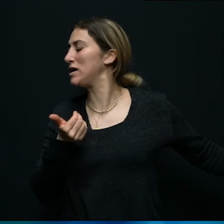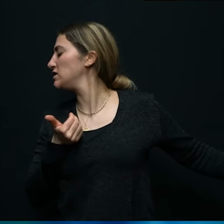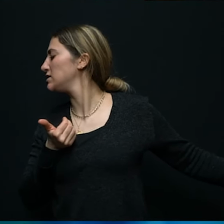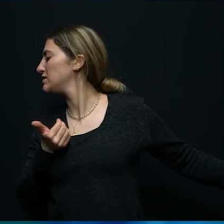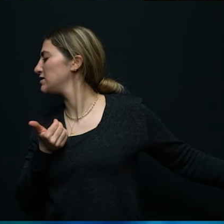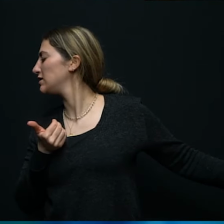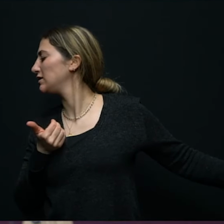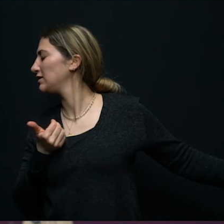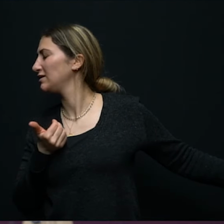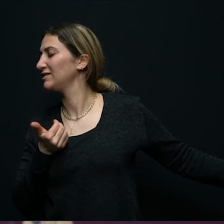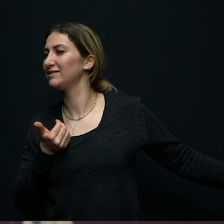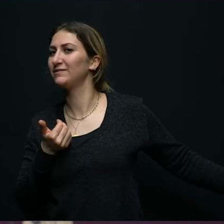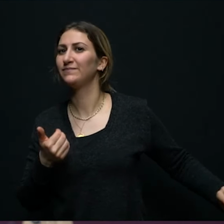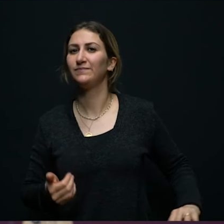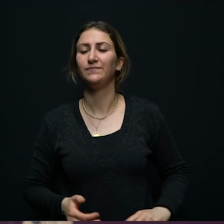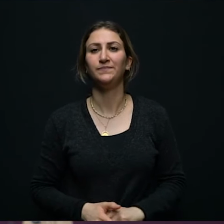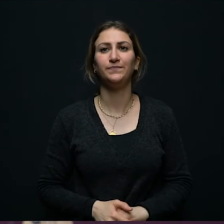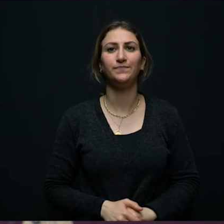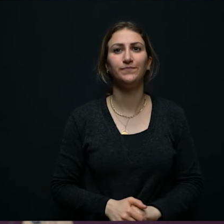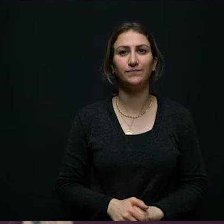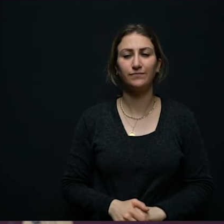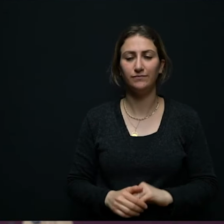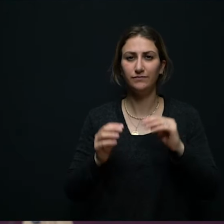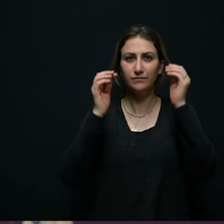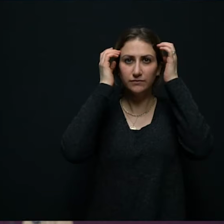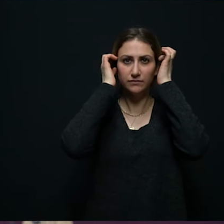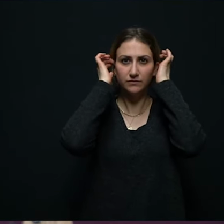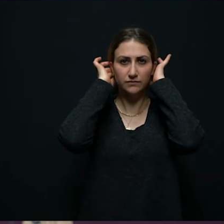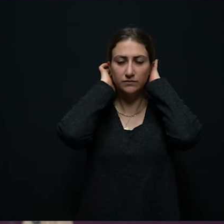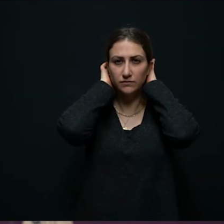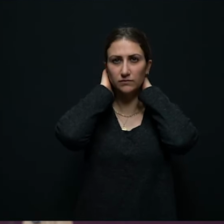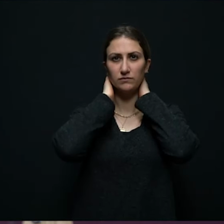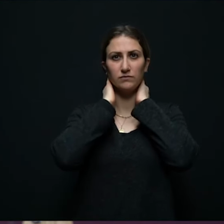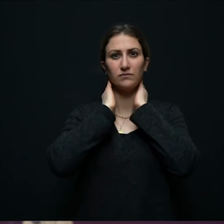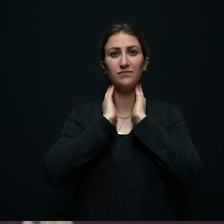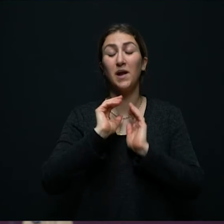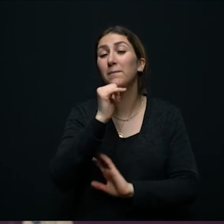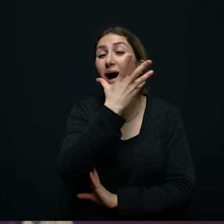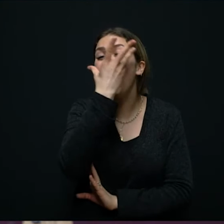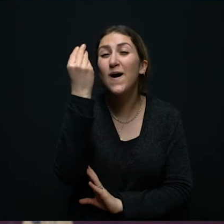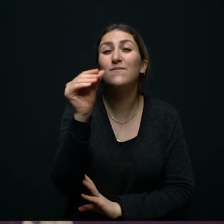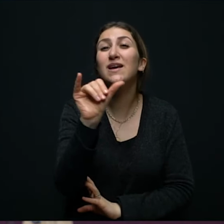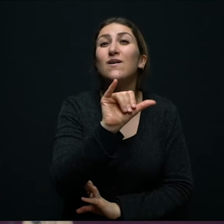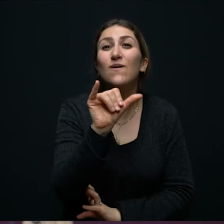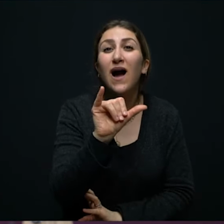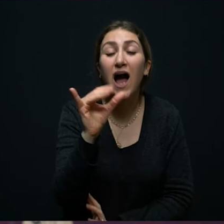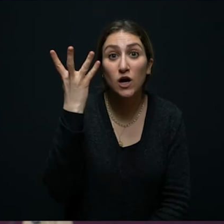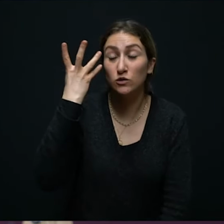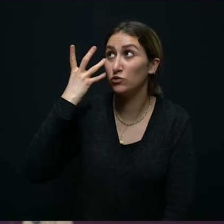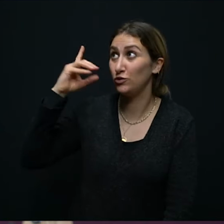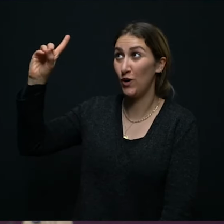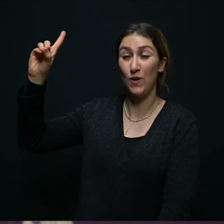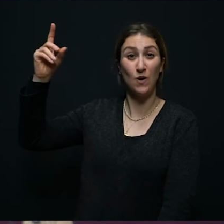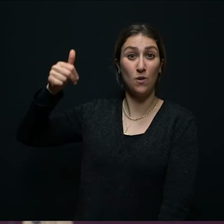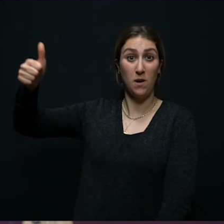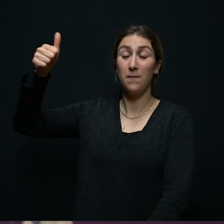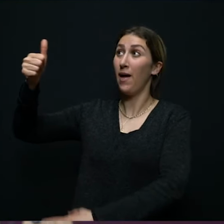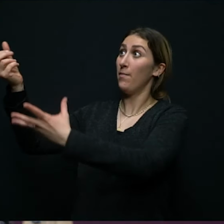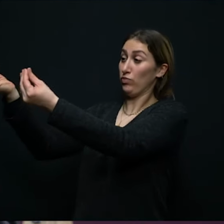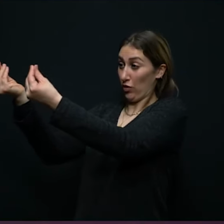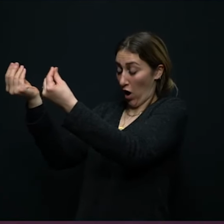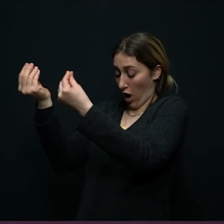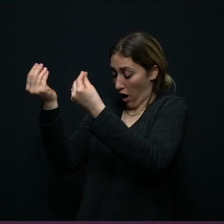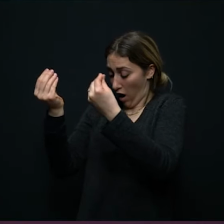seul et c'est ce qui est beau dans ce verset c'est qu'il nous rappelle aussi que il nous rend capables de vivre cette sainteté la sainteté n'est